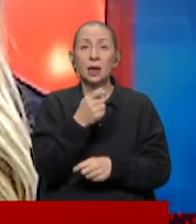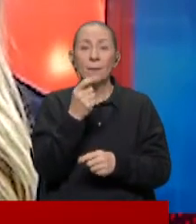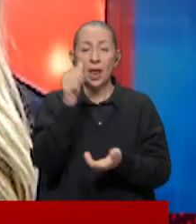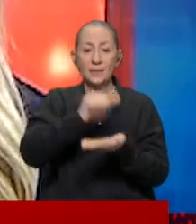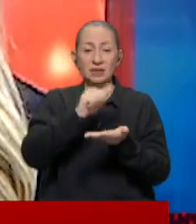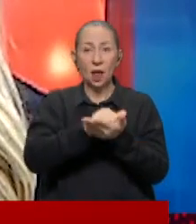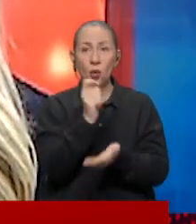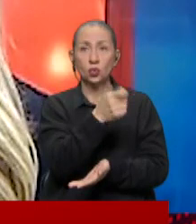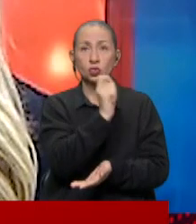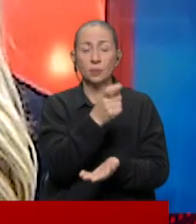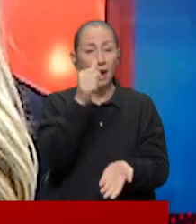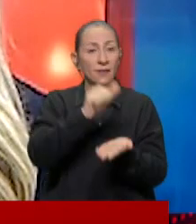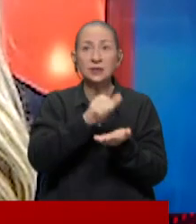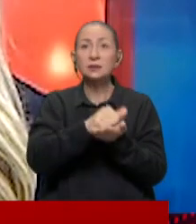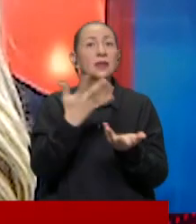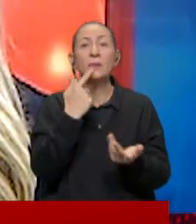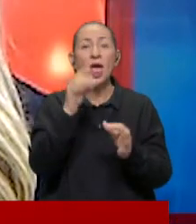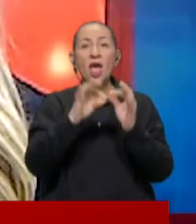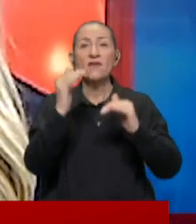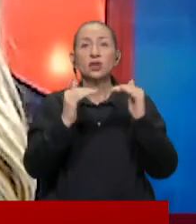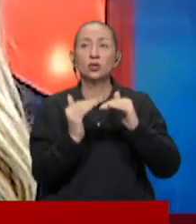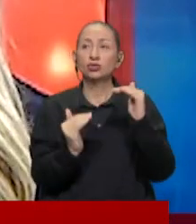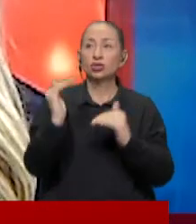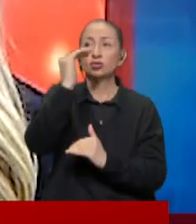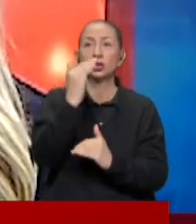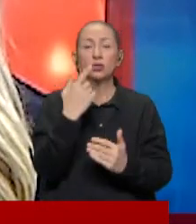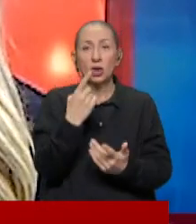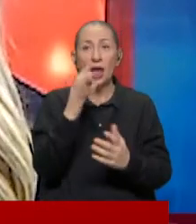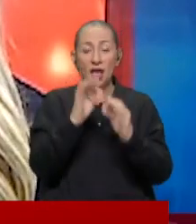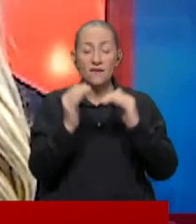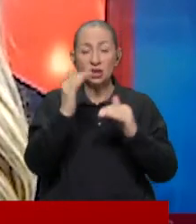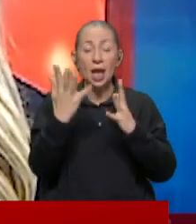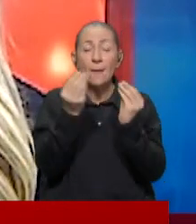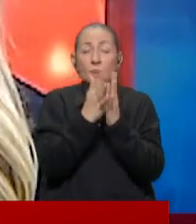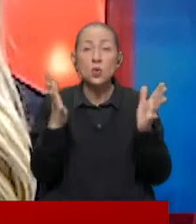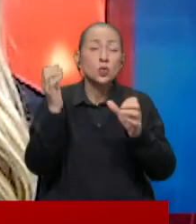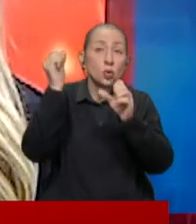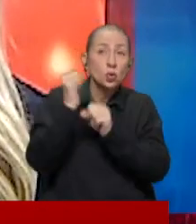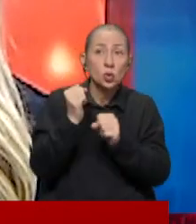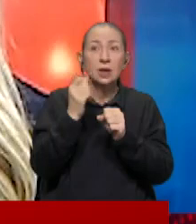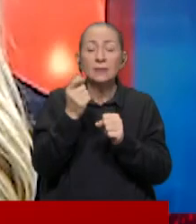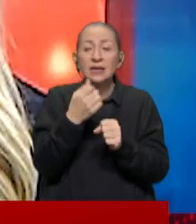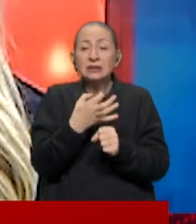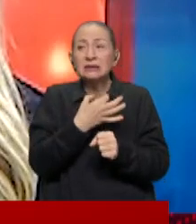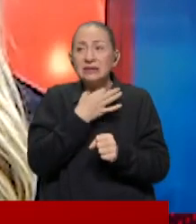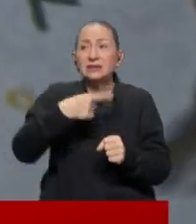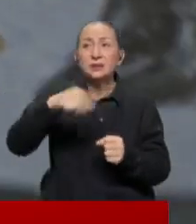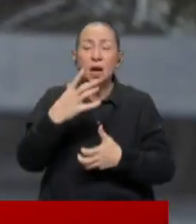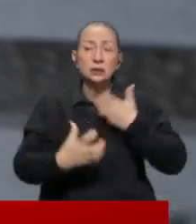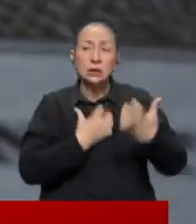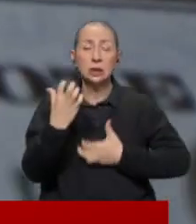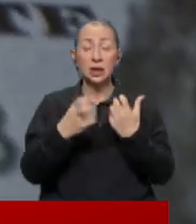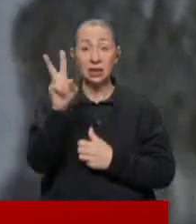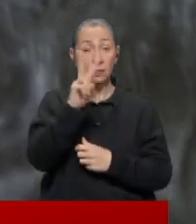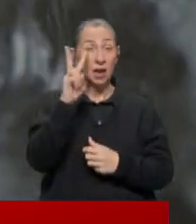basarak karşılıyorsunuz. Para bastığınızda bu da enflasyon olarak ortaya çıkıyor. Enflasyonun en büyük yükünü dar ve sabit gelirliler çekiyor.